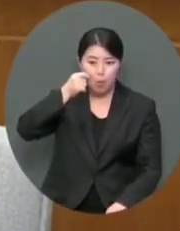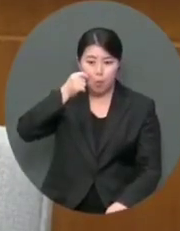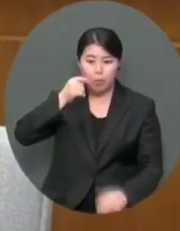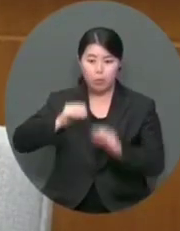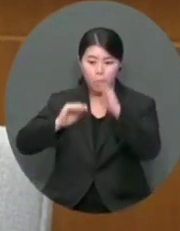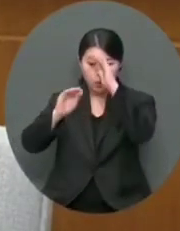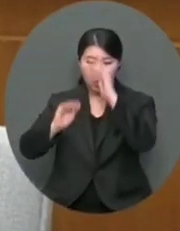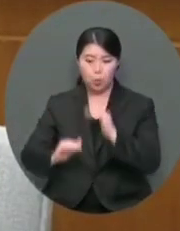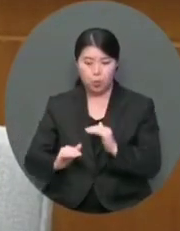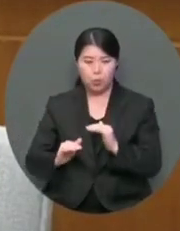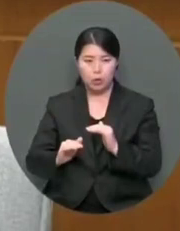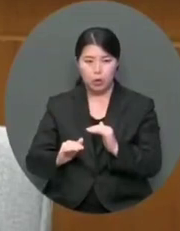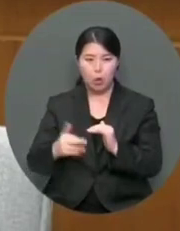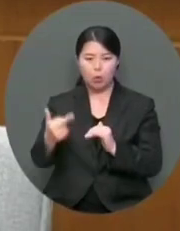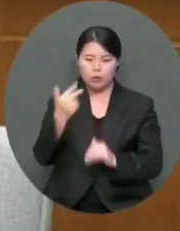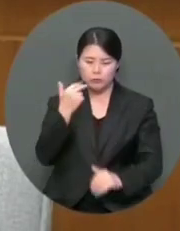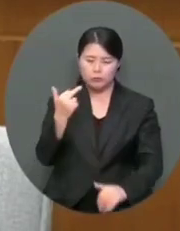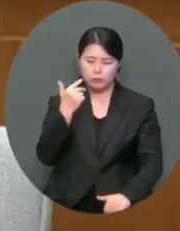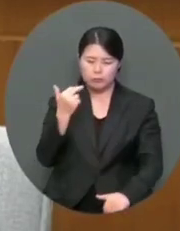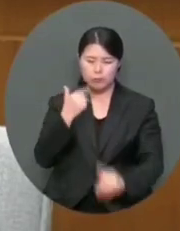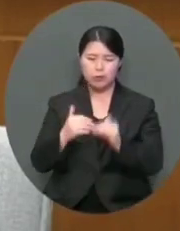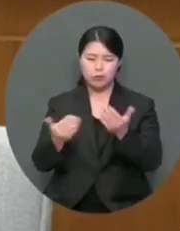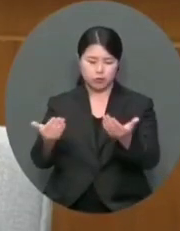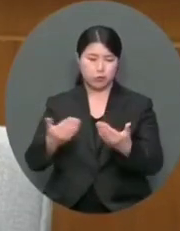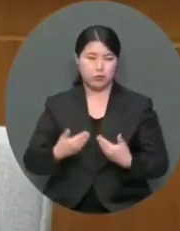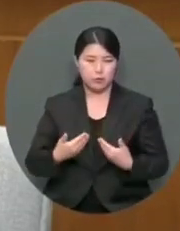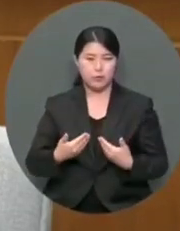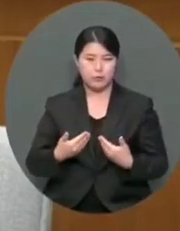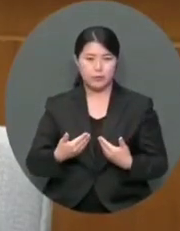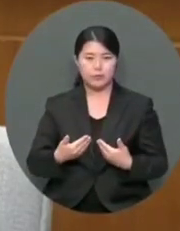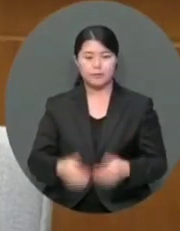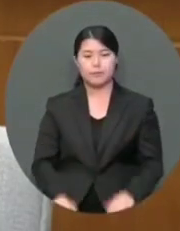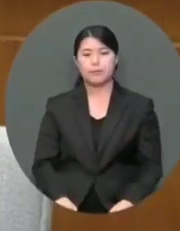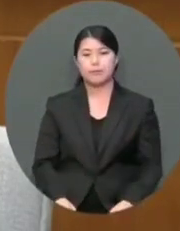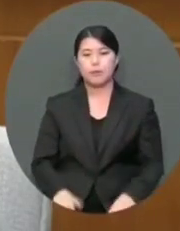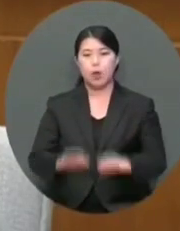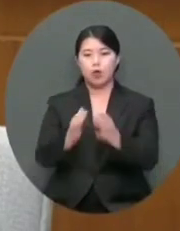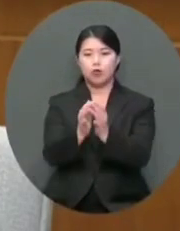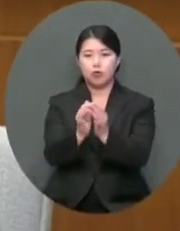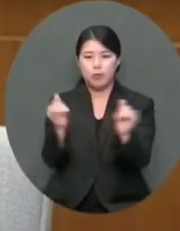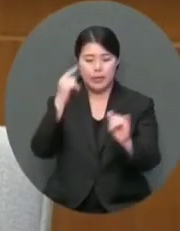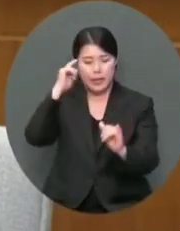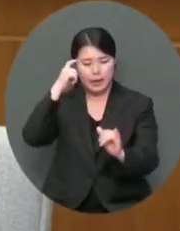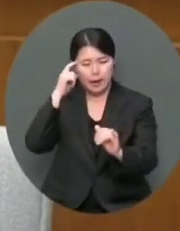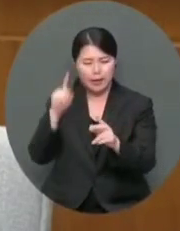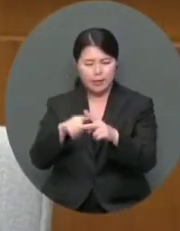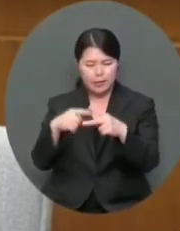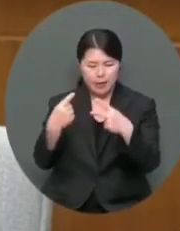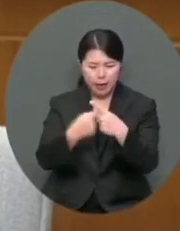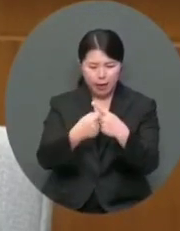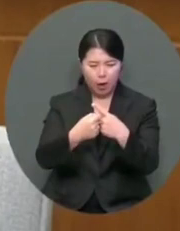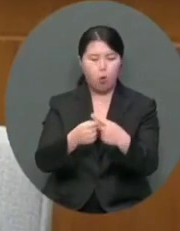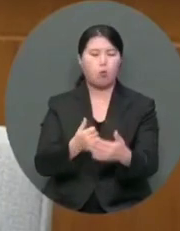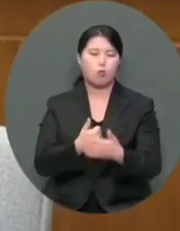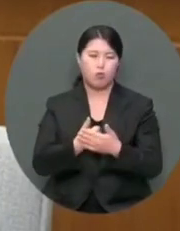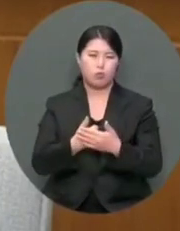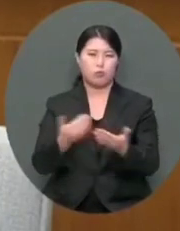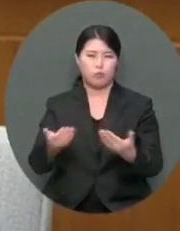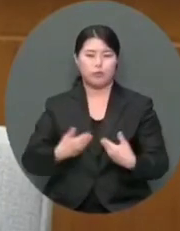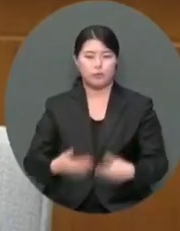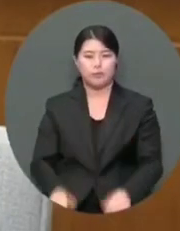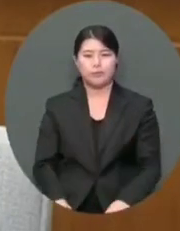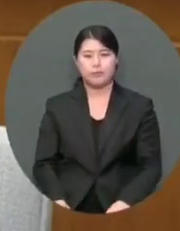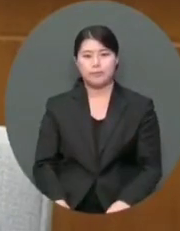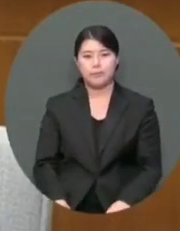부분들을 많이 지적해 주신 것 또한 국민의 뜻을 이해하는 데 큰 도움이 되었습니다.